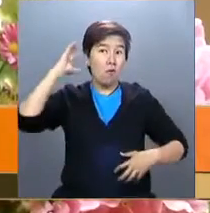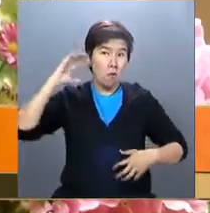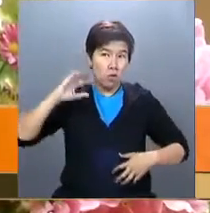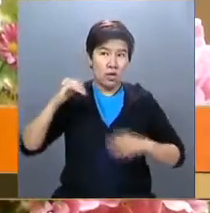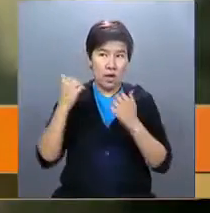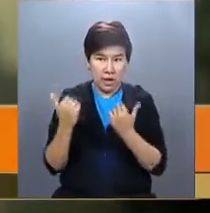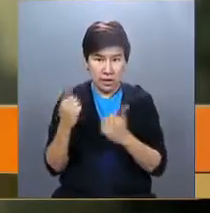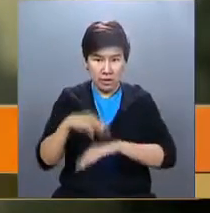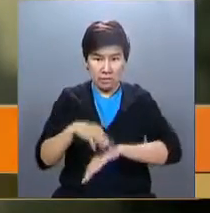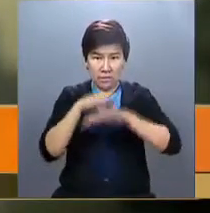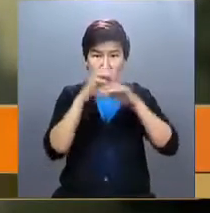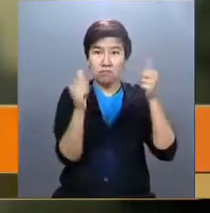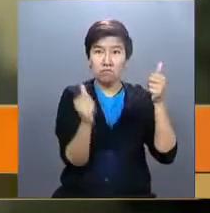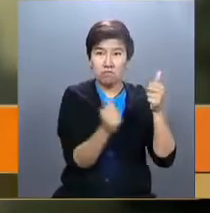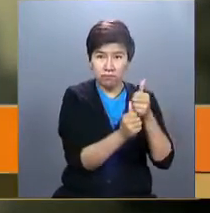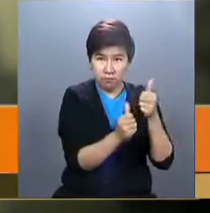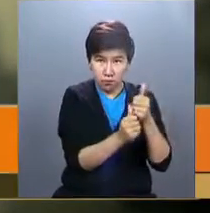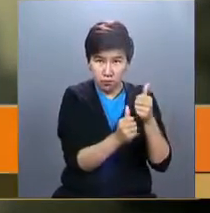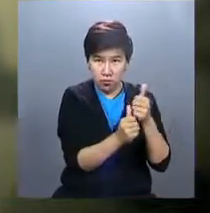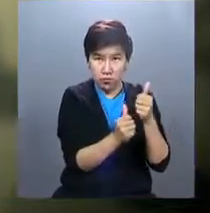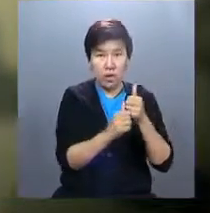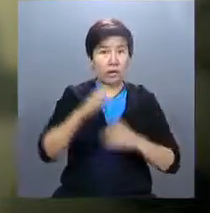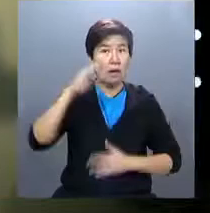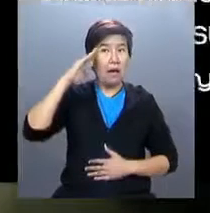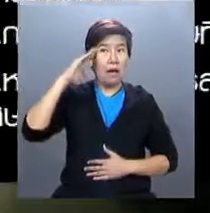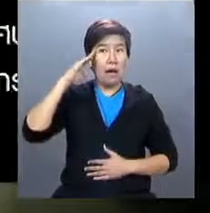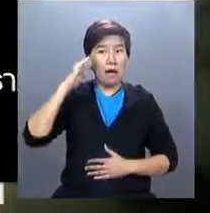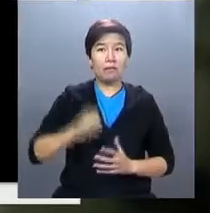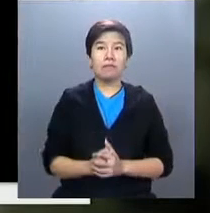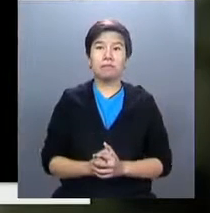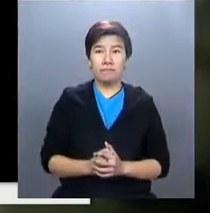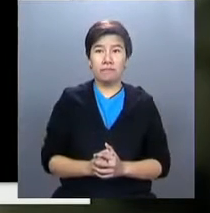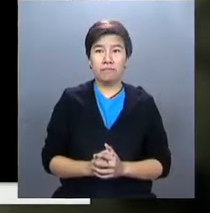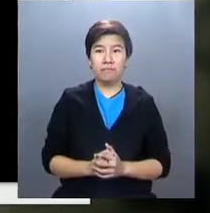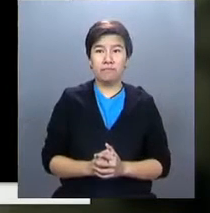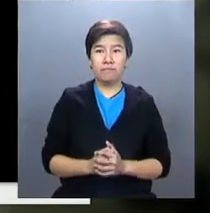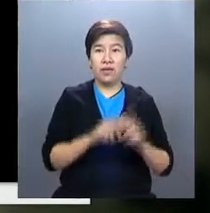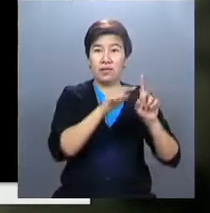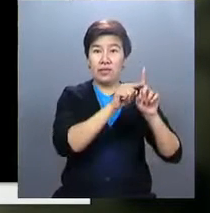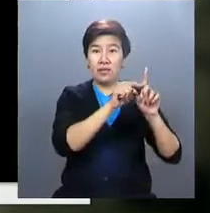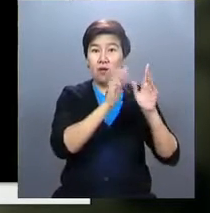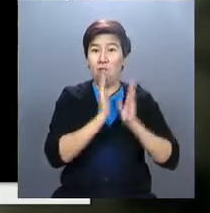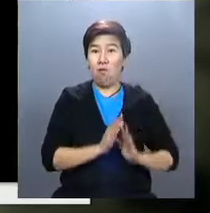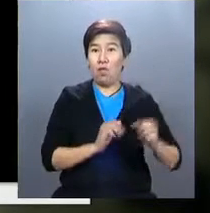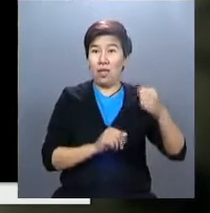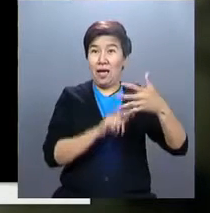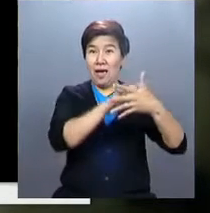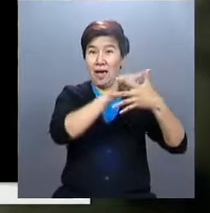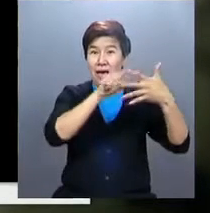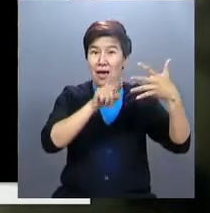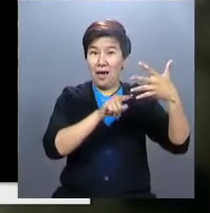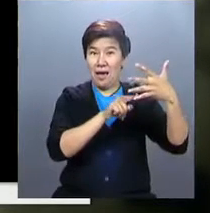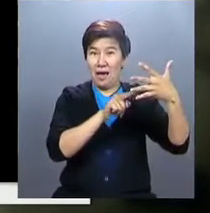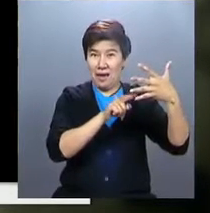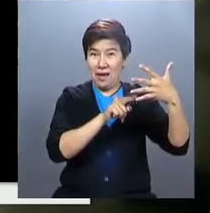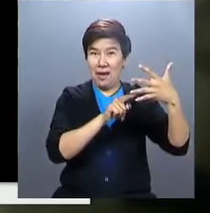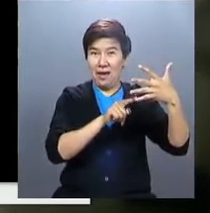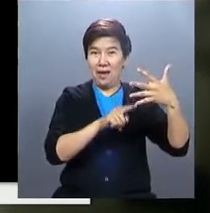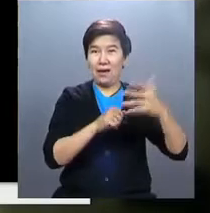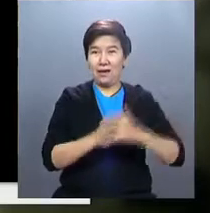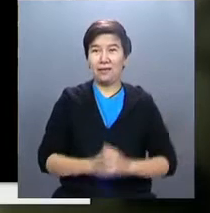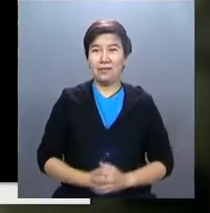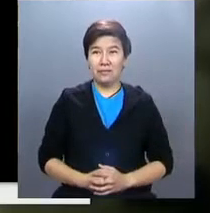การทหารบก1ใน5เสือทบเมื่อปีที่แล้วโดยได้รับมอบหมายจากพลเอกธีรชัยนาควานิชผู้บัญชาการ